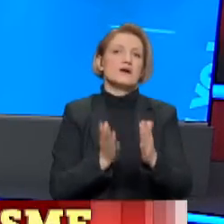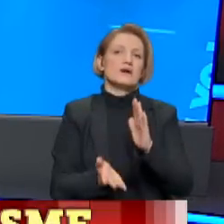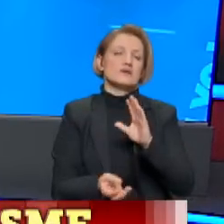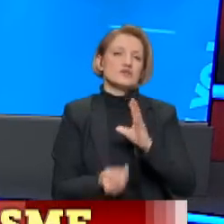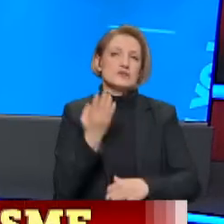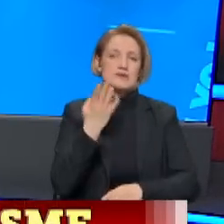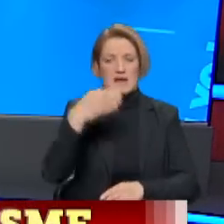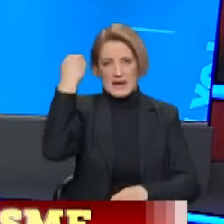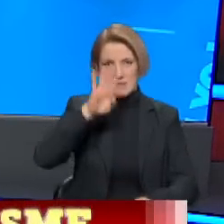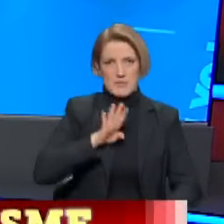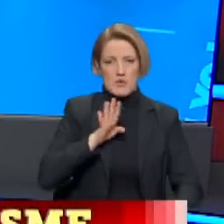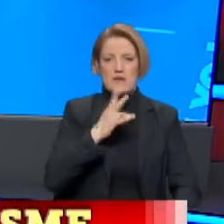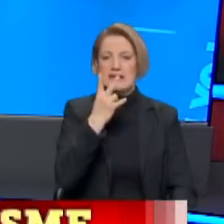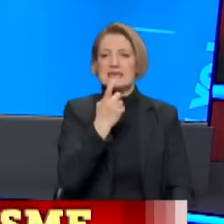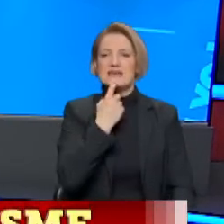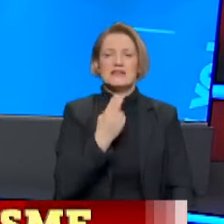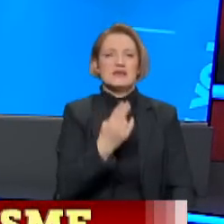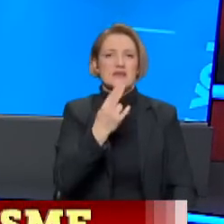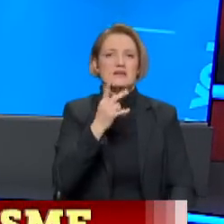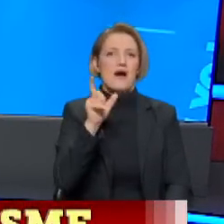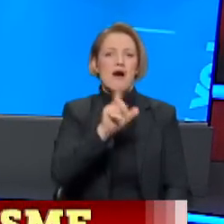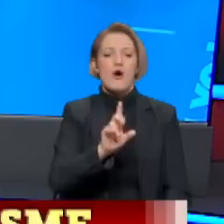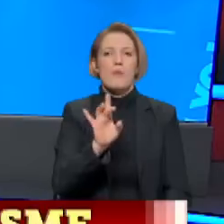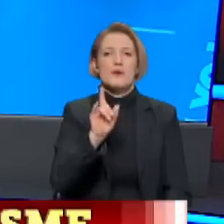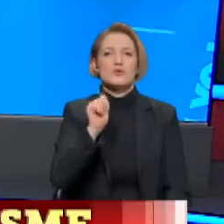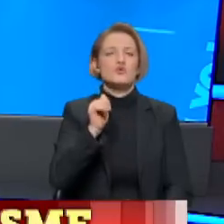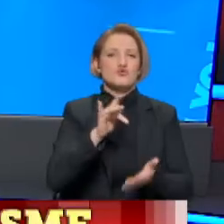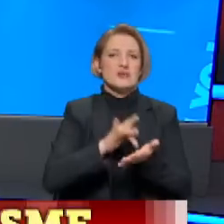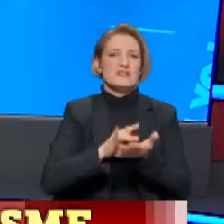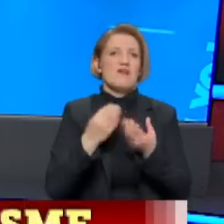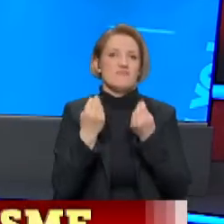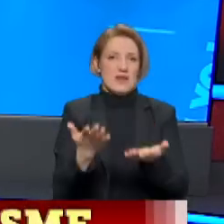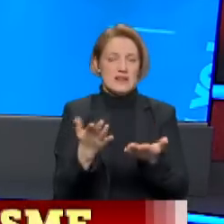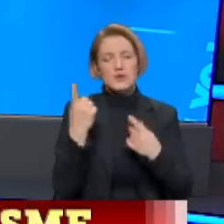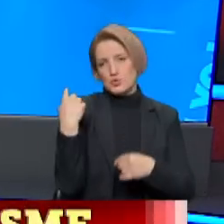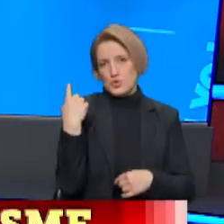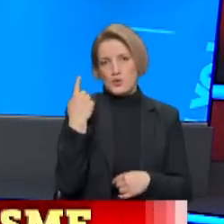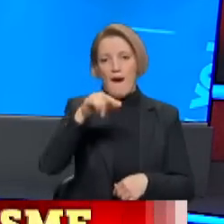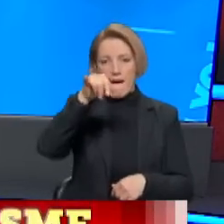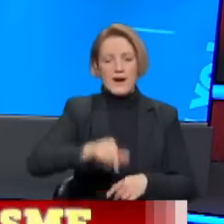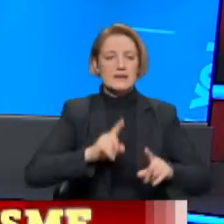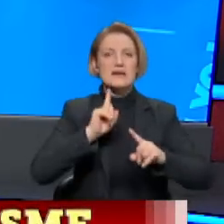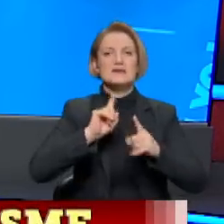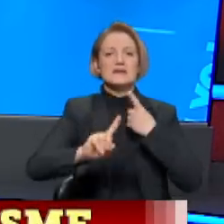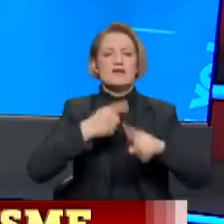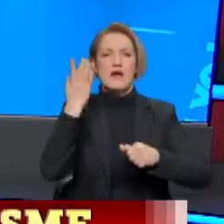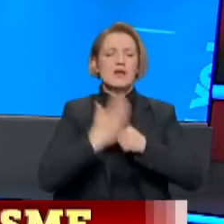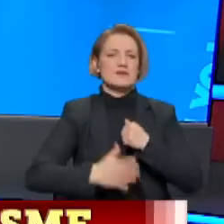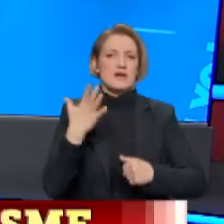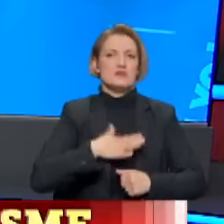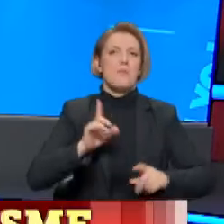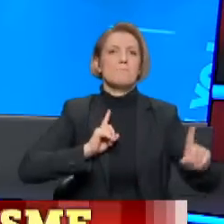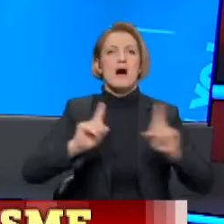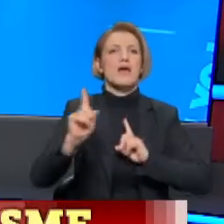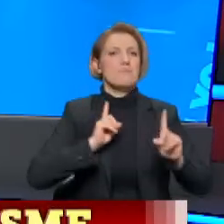Türkiye, Ekrem İmamoğlu'na 2 yıl 7 ay 15 gün hapis cezası verildi. Peki dün hakkında siyasi yasak isteniyordu.